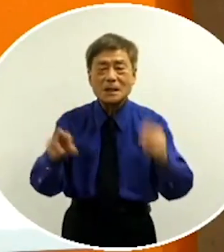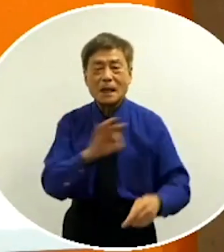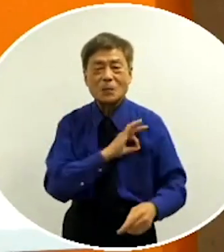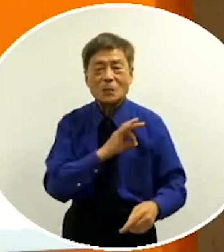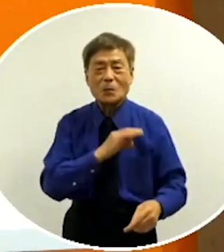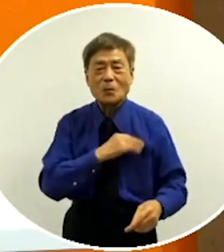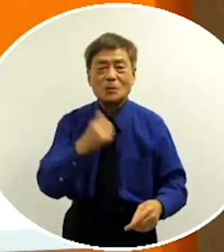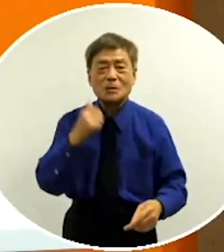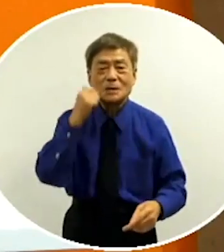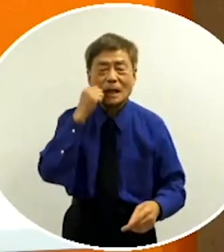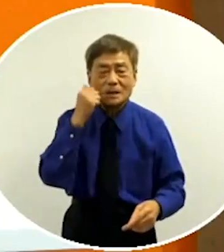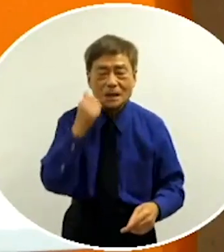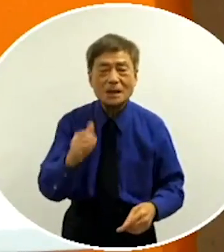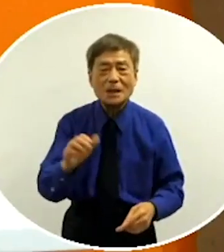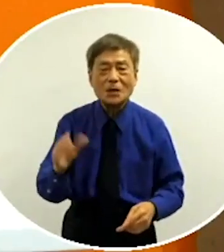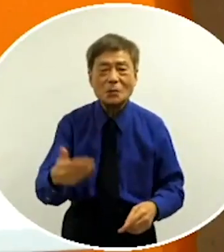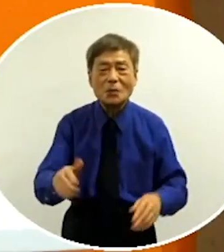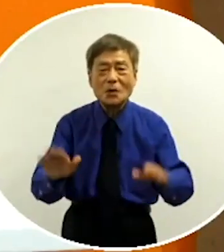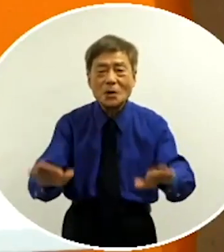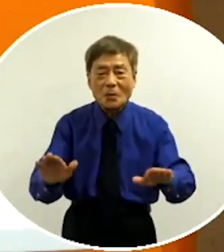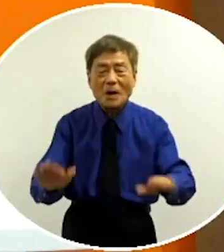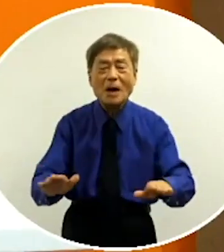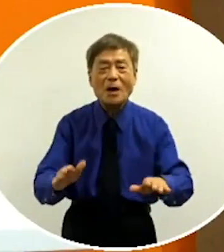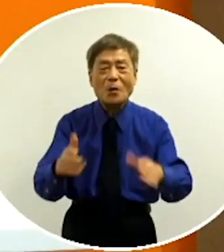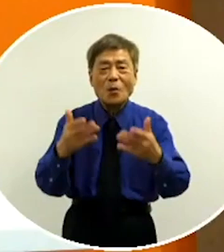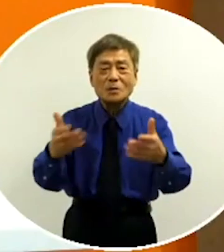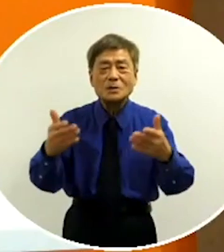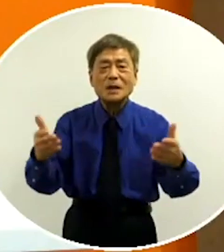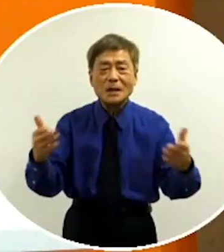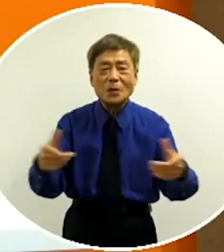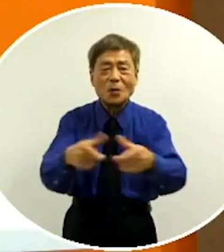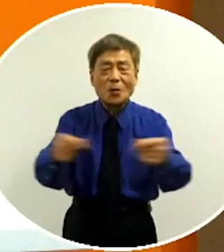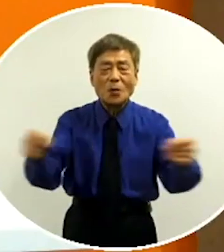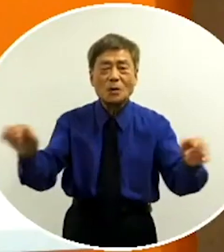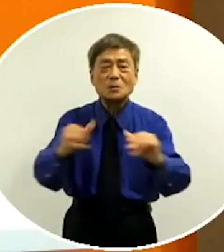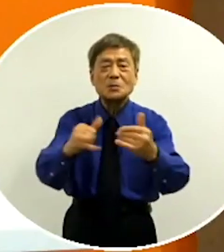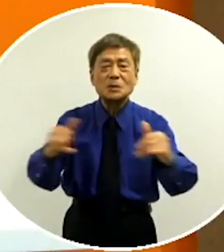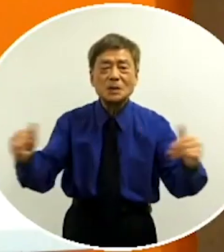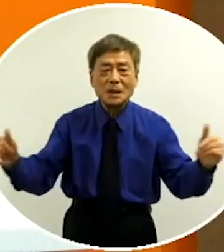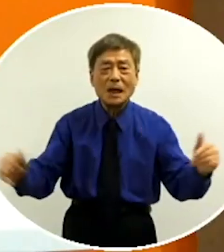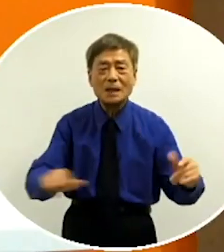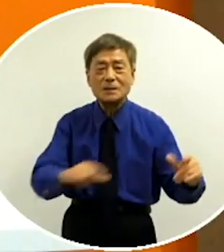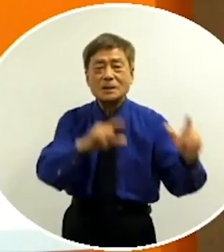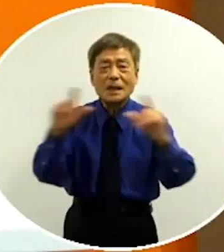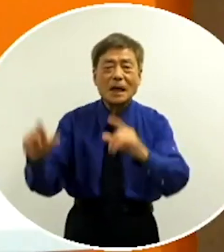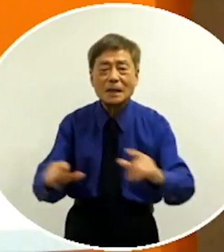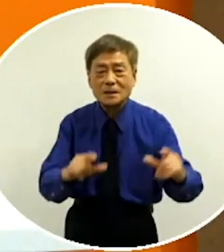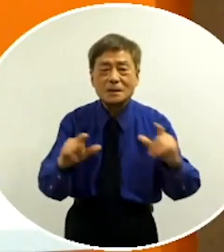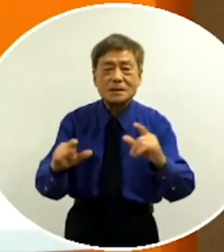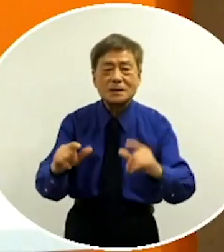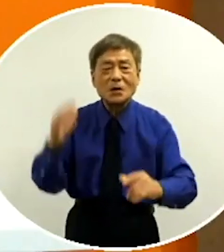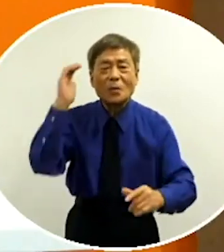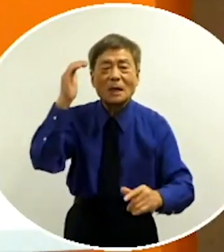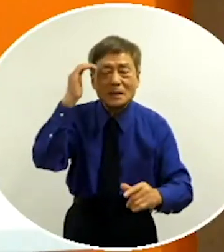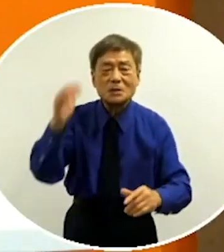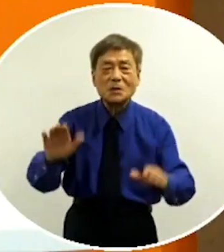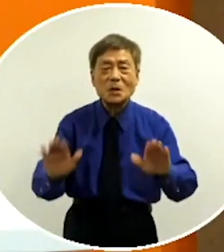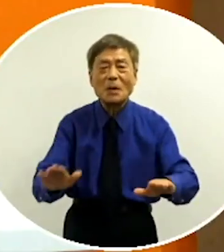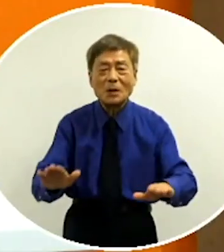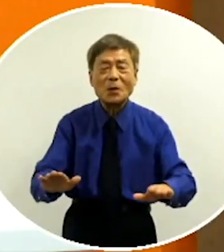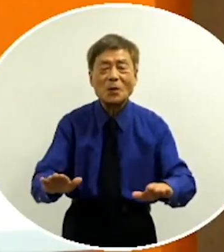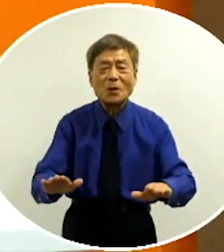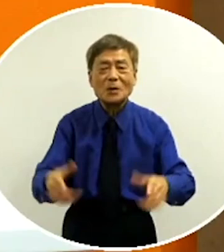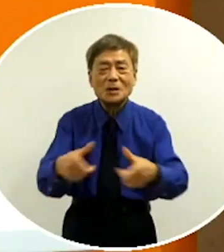なのに多くの生活基盤が自己責任の名前必要かれていどーすんだとこれからも社会いうことに